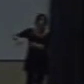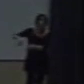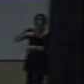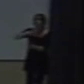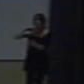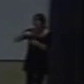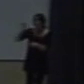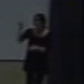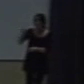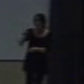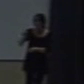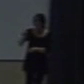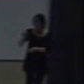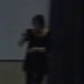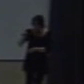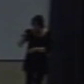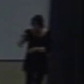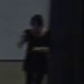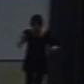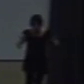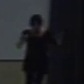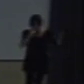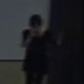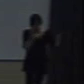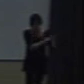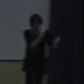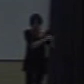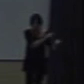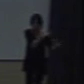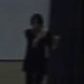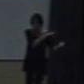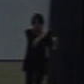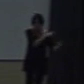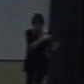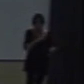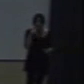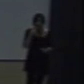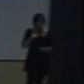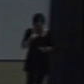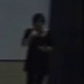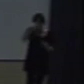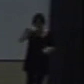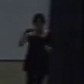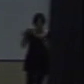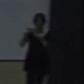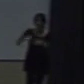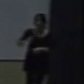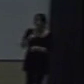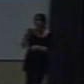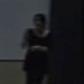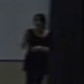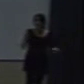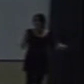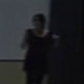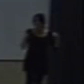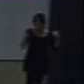van pensar, hòstia, això no m'he passat mai, no? El fet d'estar fent una altra cosa i que m'arribés per una banda de sobte una notícia d'aquest nivell,